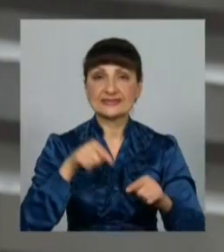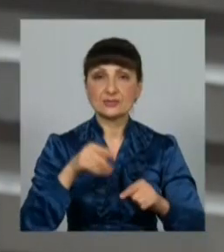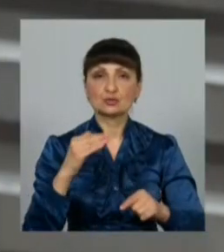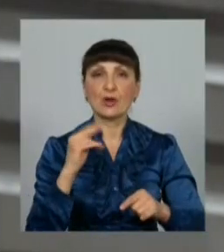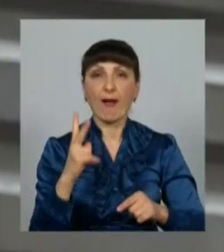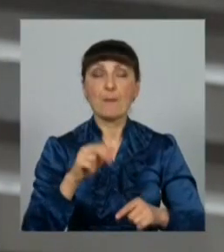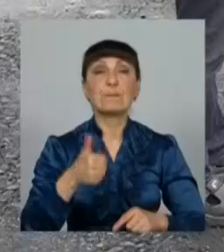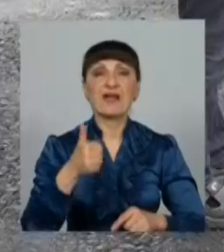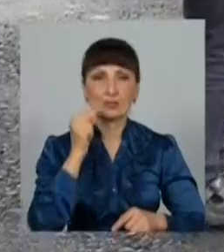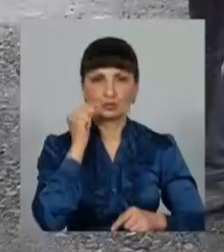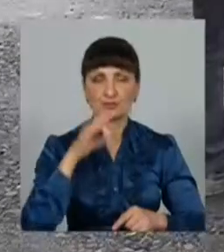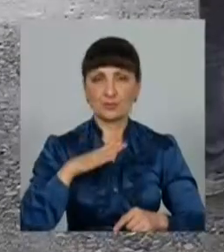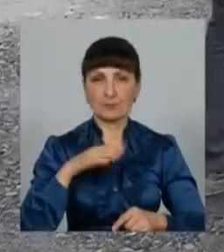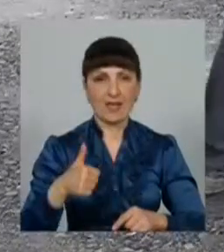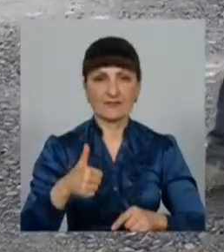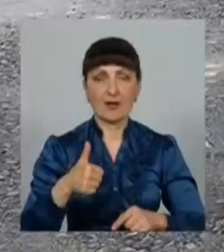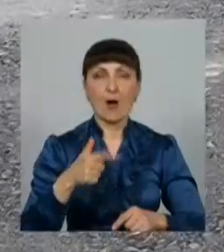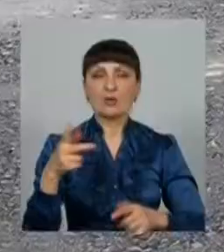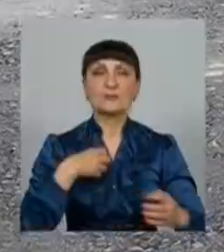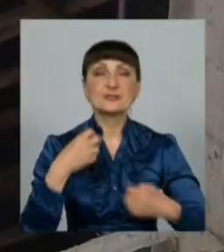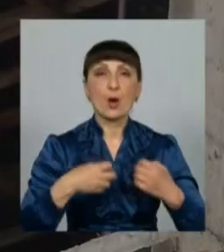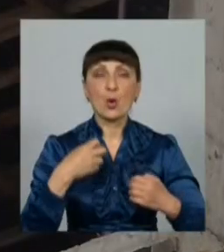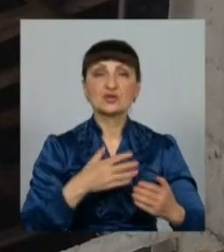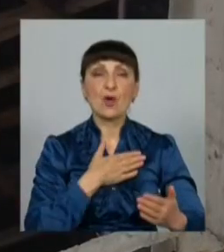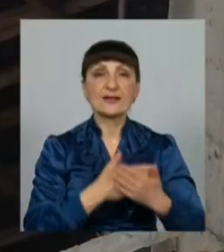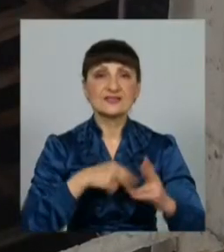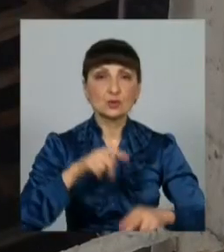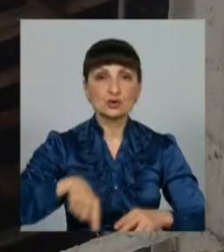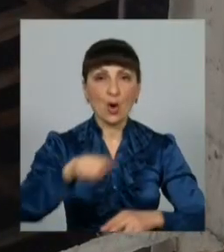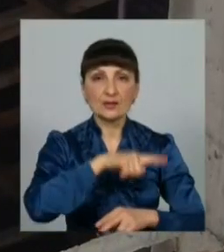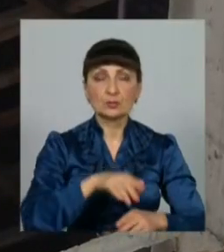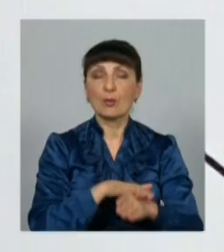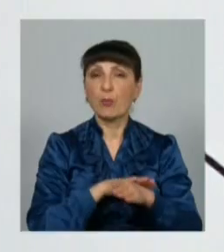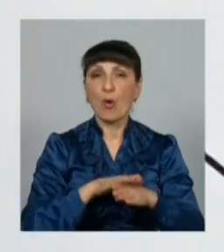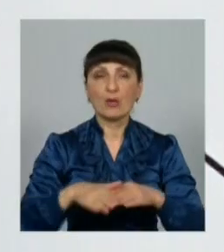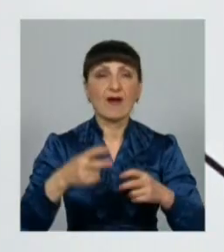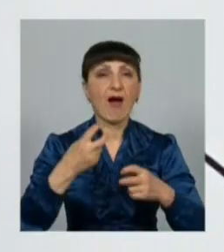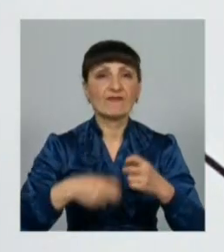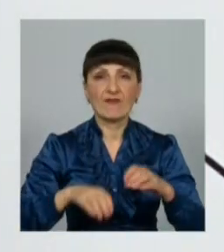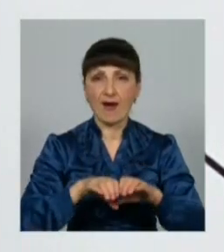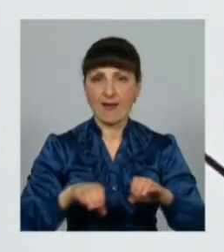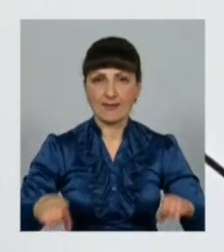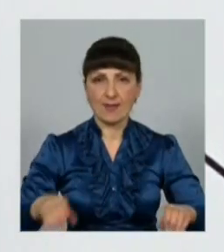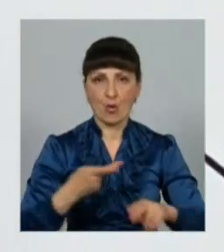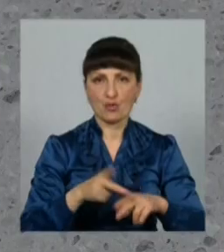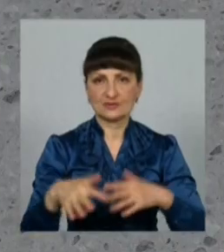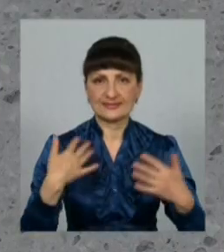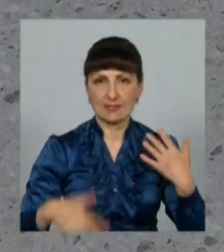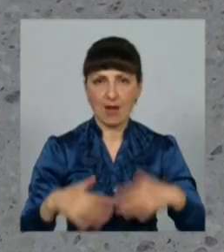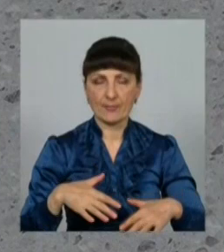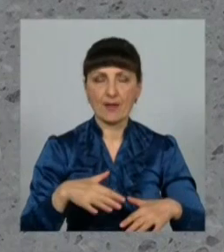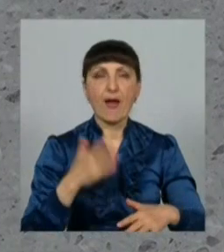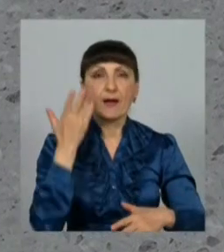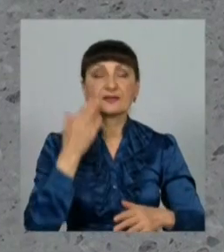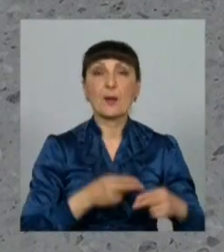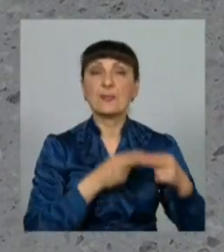один из первых. Мужчина беспокоится, что активное строительство на участке приведет к полной аварийности хлипкого водопровода. На момент, когда